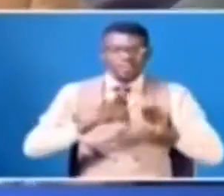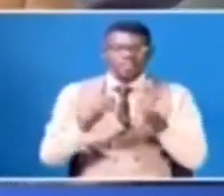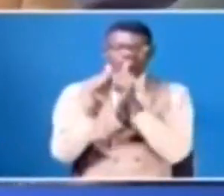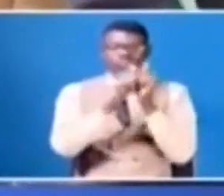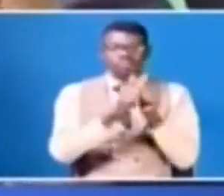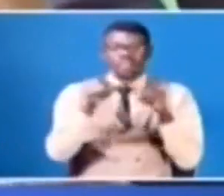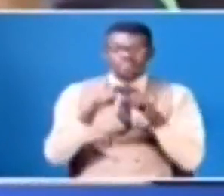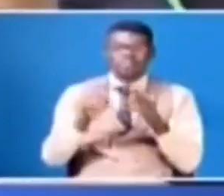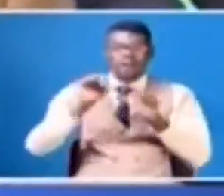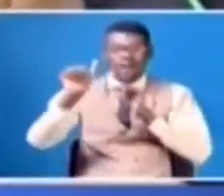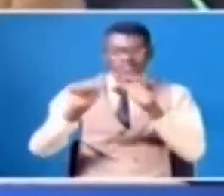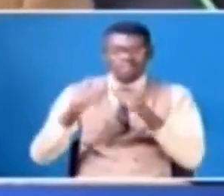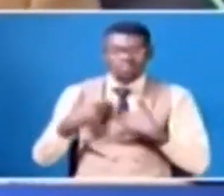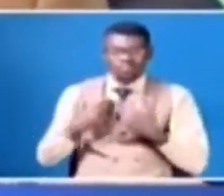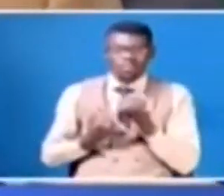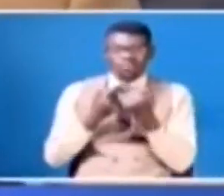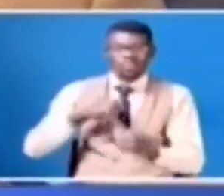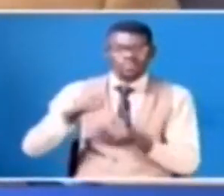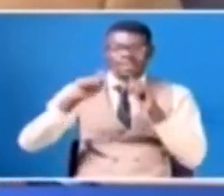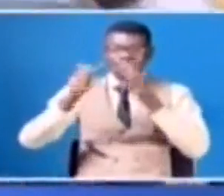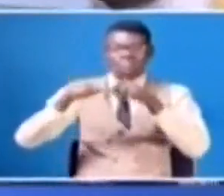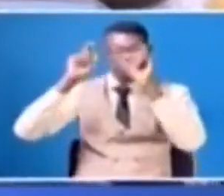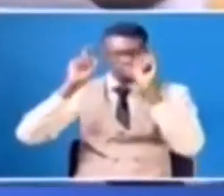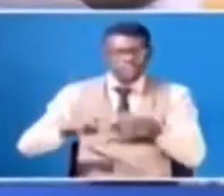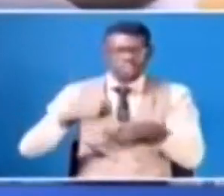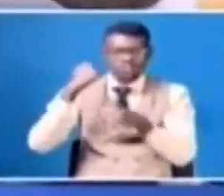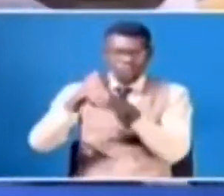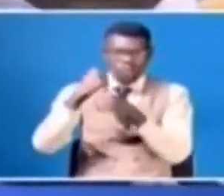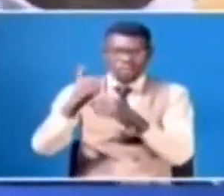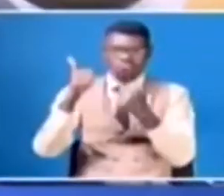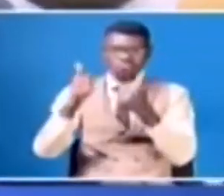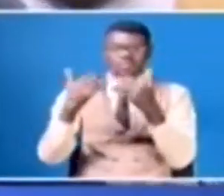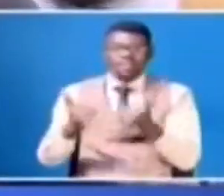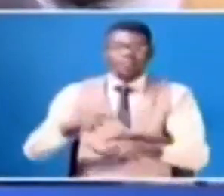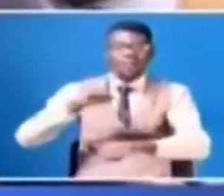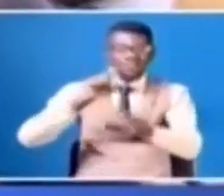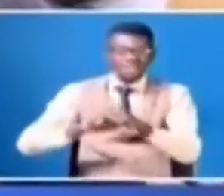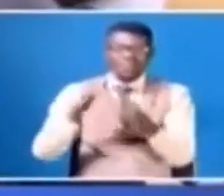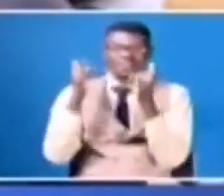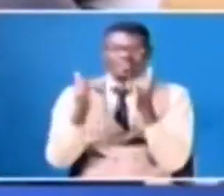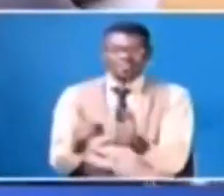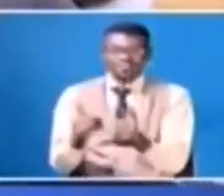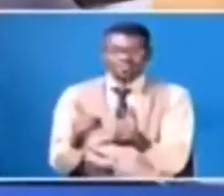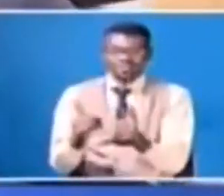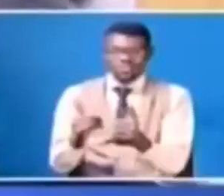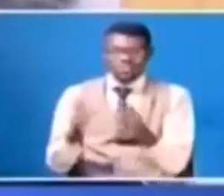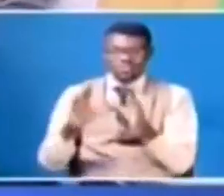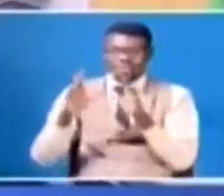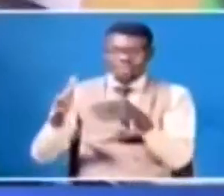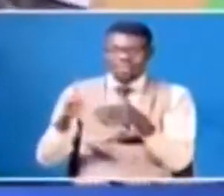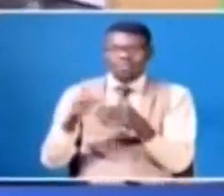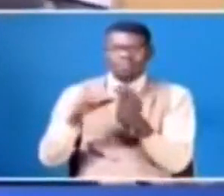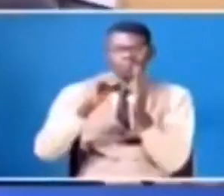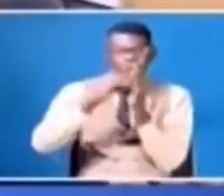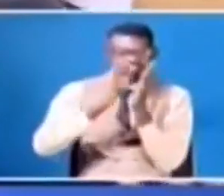tunaambia mashabiki wetu, hii team lazima tuifanyie kazi. Right now is a new dawn for the club. I want to put in place